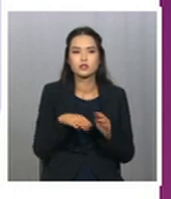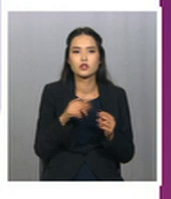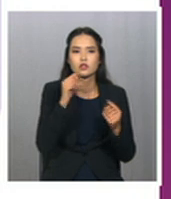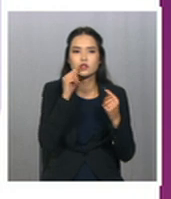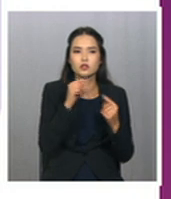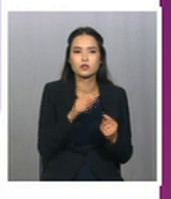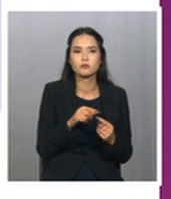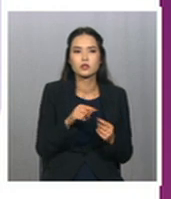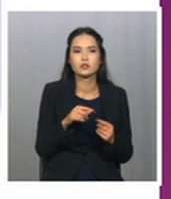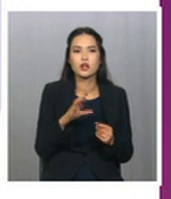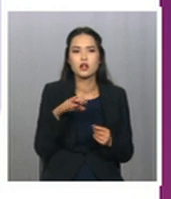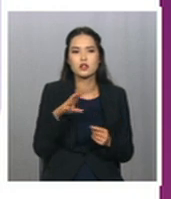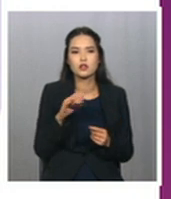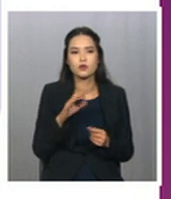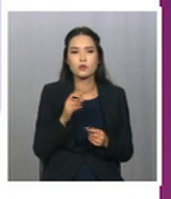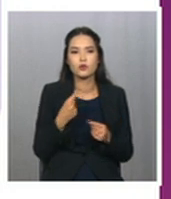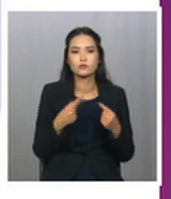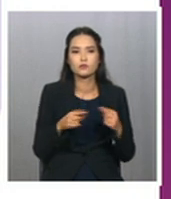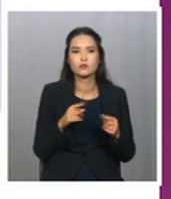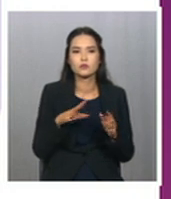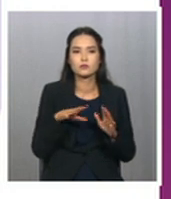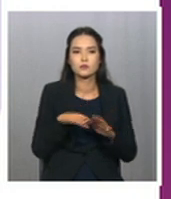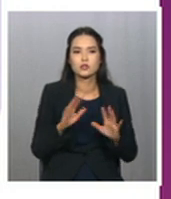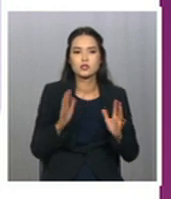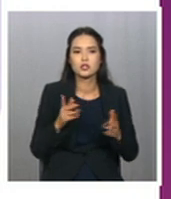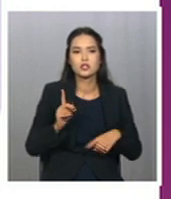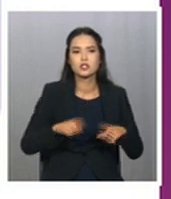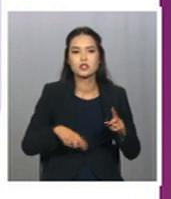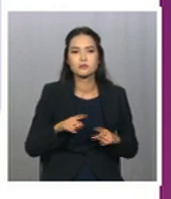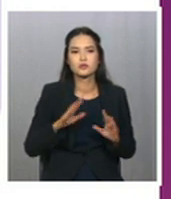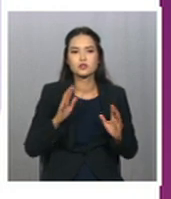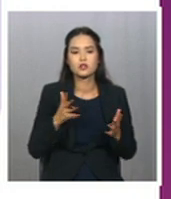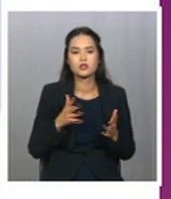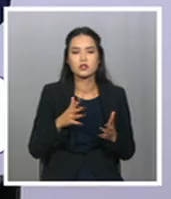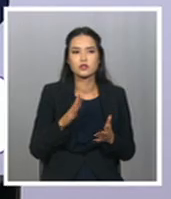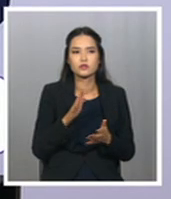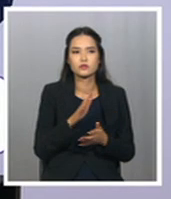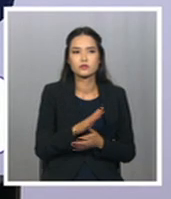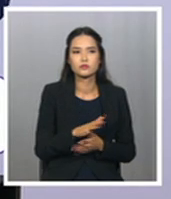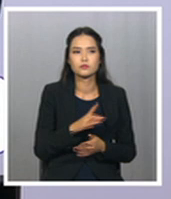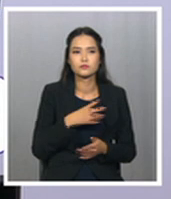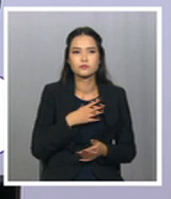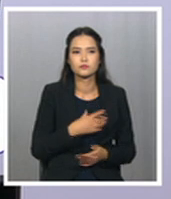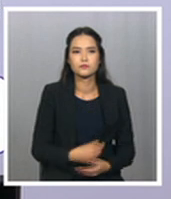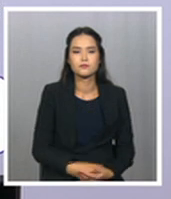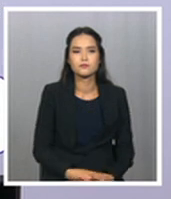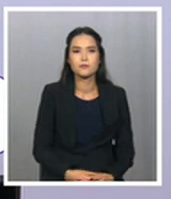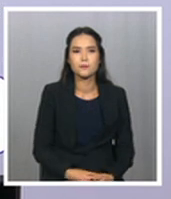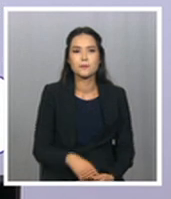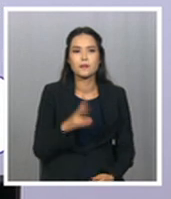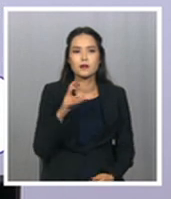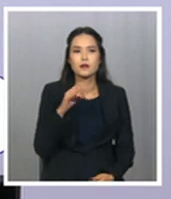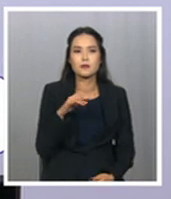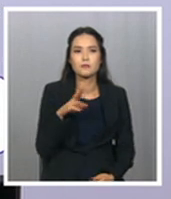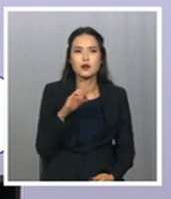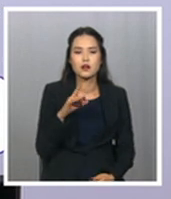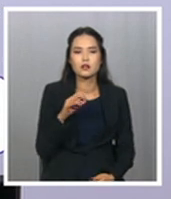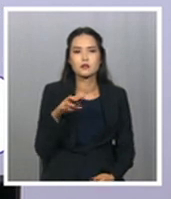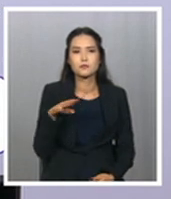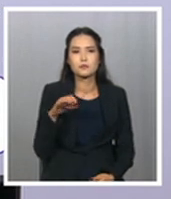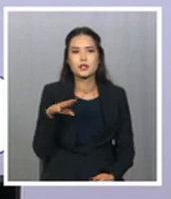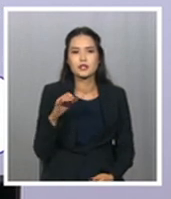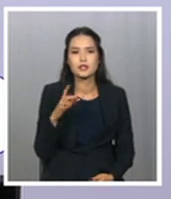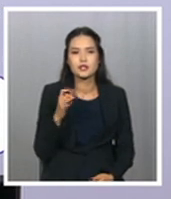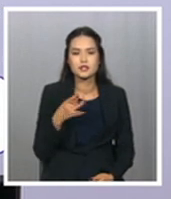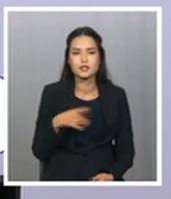пен алауыздықты болдырмау мақсатында кейбір шаралар ұсынылды. Қарқаралы петициясында қазақ халқының